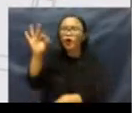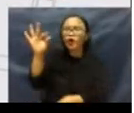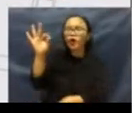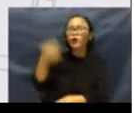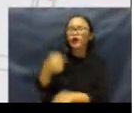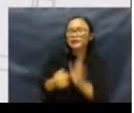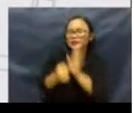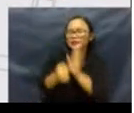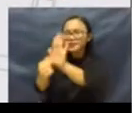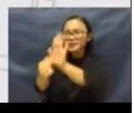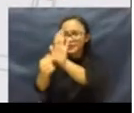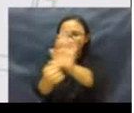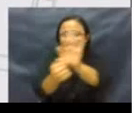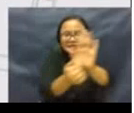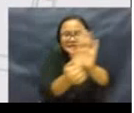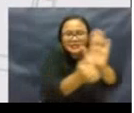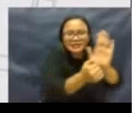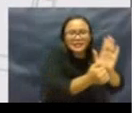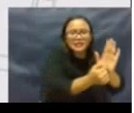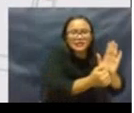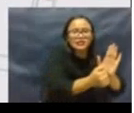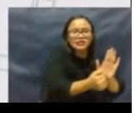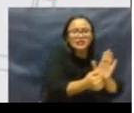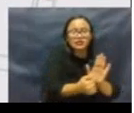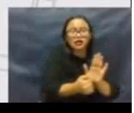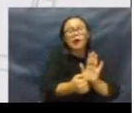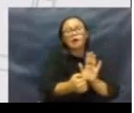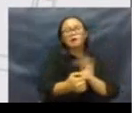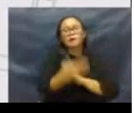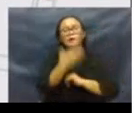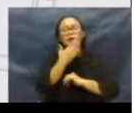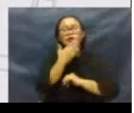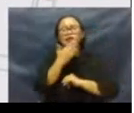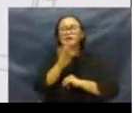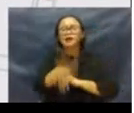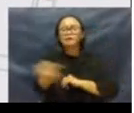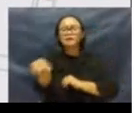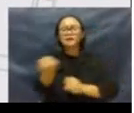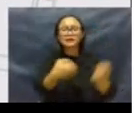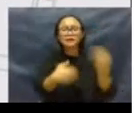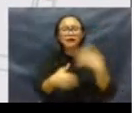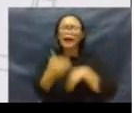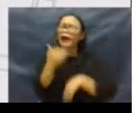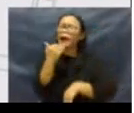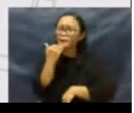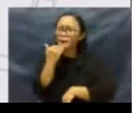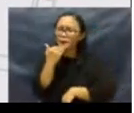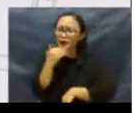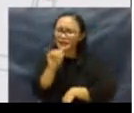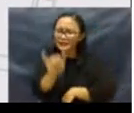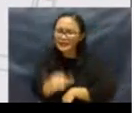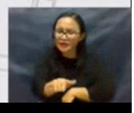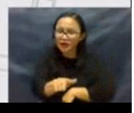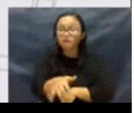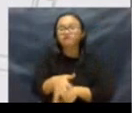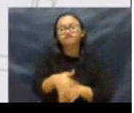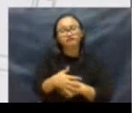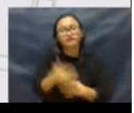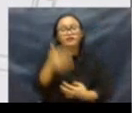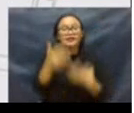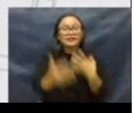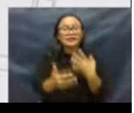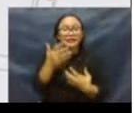mahasiswa, prakteknya sebegitu sederhananya, sebegitu mudahnya, jadi kadang-kadang kami